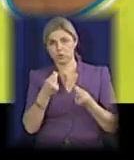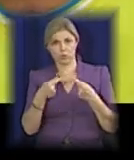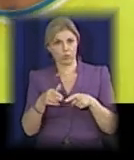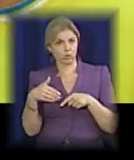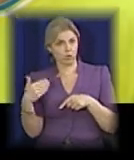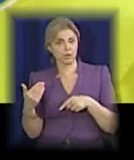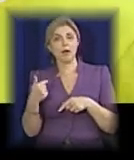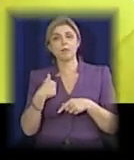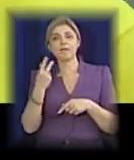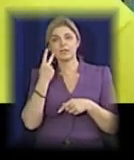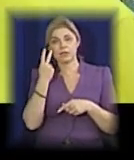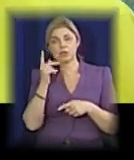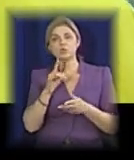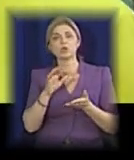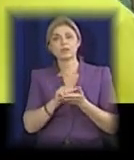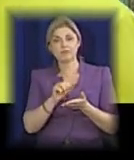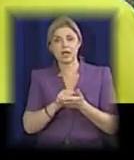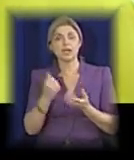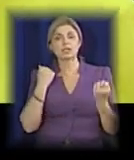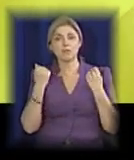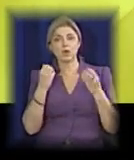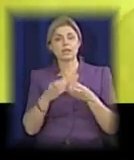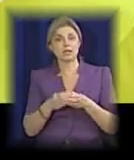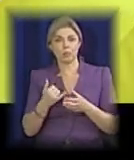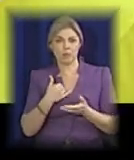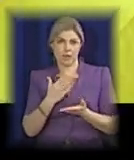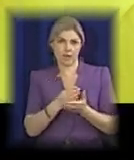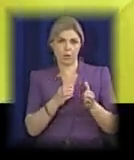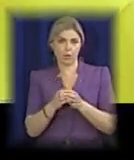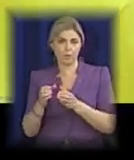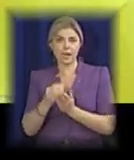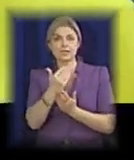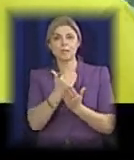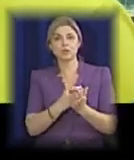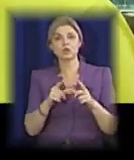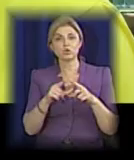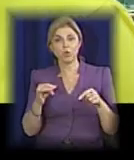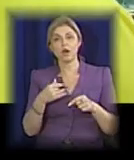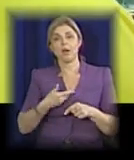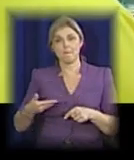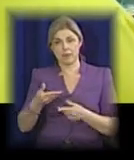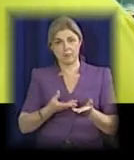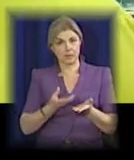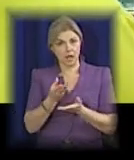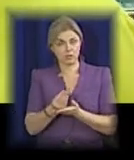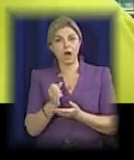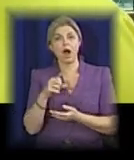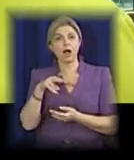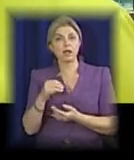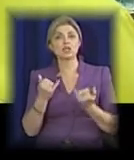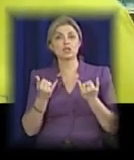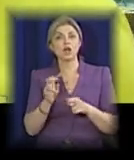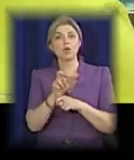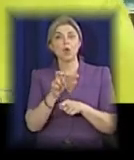Ми завжди, якщо це стосується спортивної секції, у мене є групи, вони у списках школи, і ми сплачуємо. Але зараз ходимо до